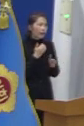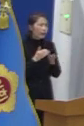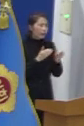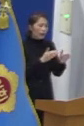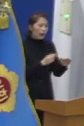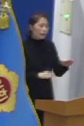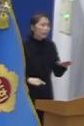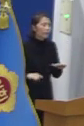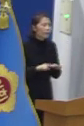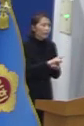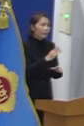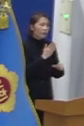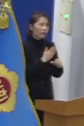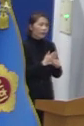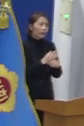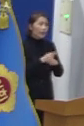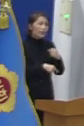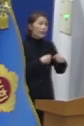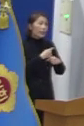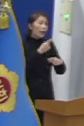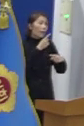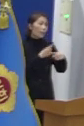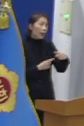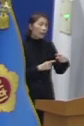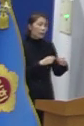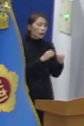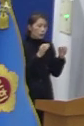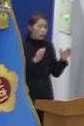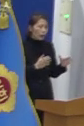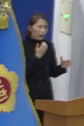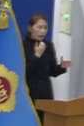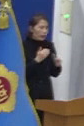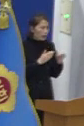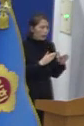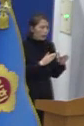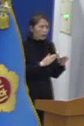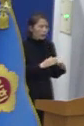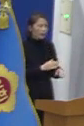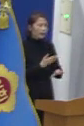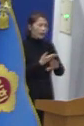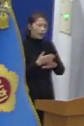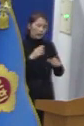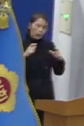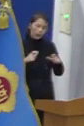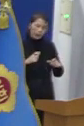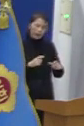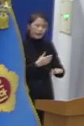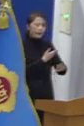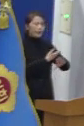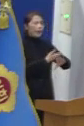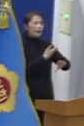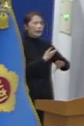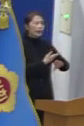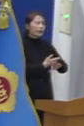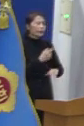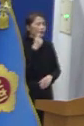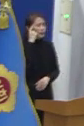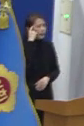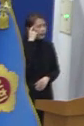왔습니다. 지난 1년 반 동안 경기도는 달라야 한다는 원칙하에 도정을 운영해